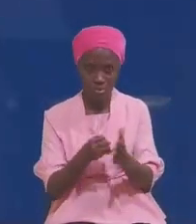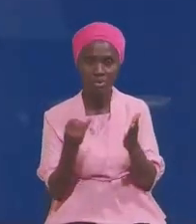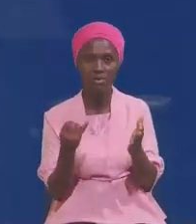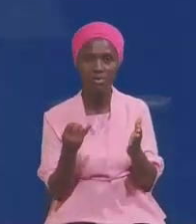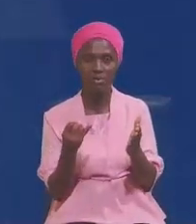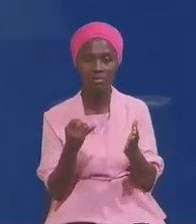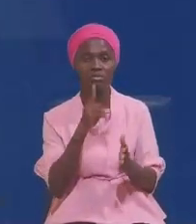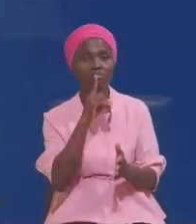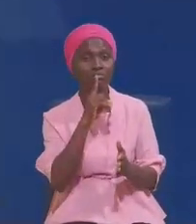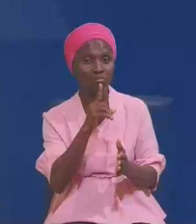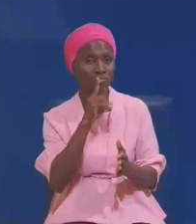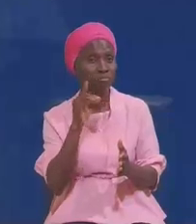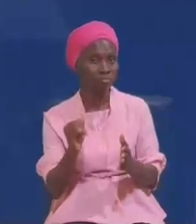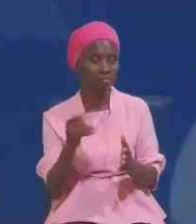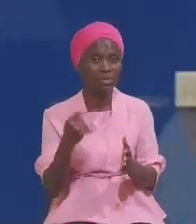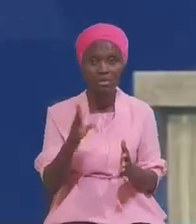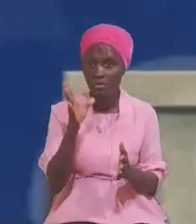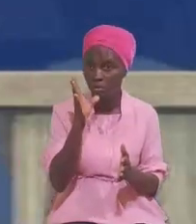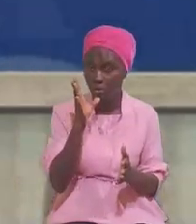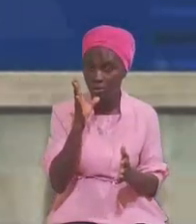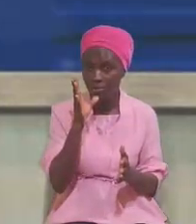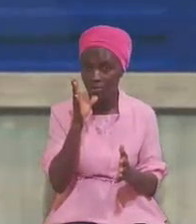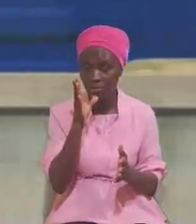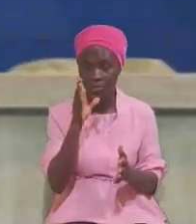Au fait, la mère, Marie,